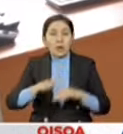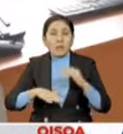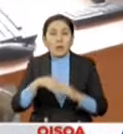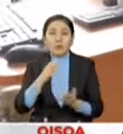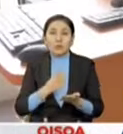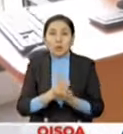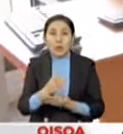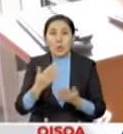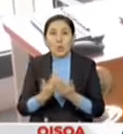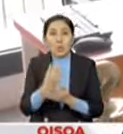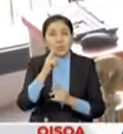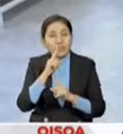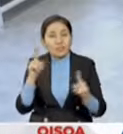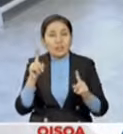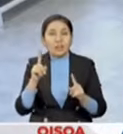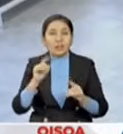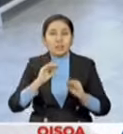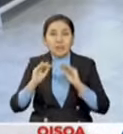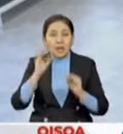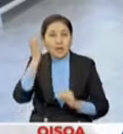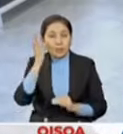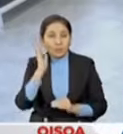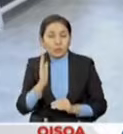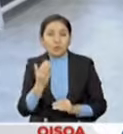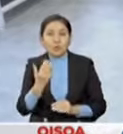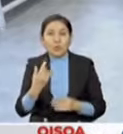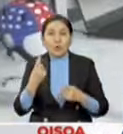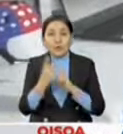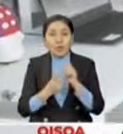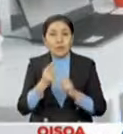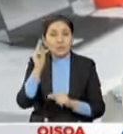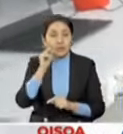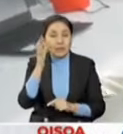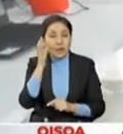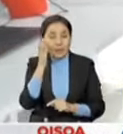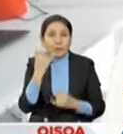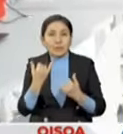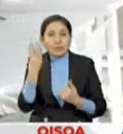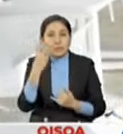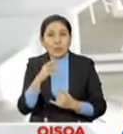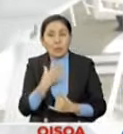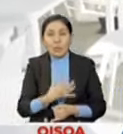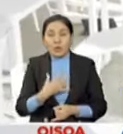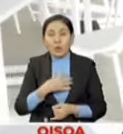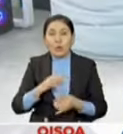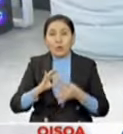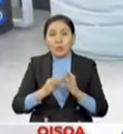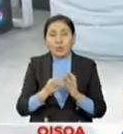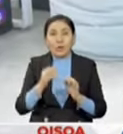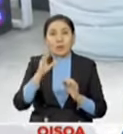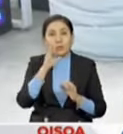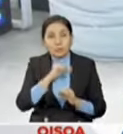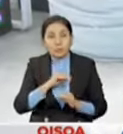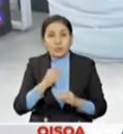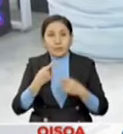yo'naltirilgan universal ta'lim vositalari taqdim etiladi. Taklif etilayotgan innovatsion ta'lim tuzilmasi zamonning murakkab global muammolariga dosh bera